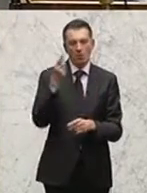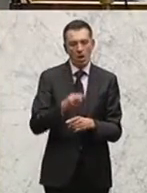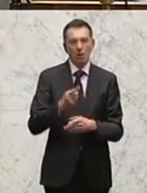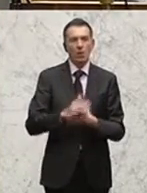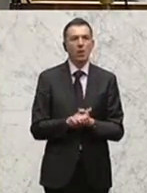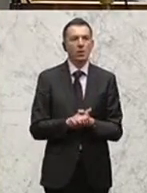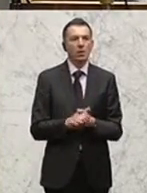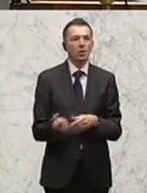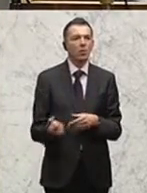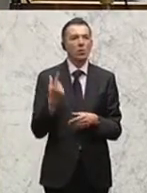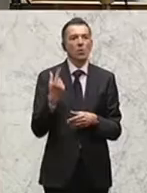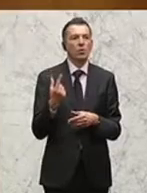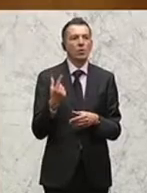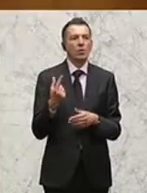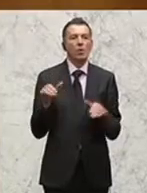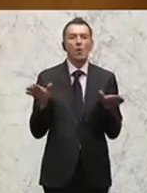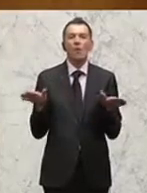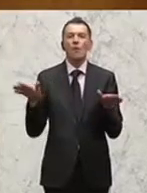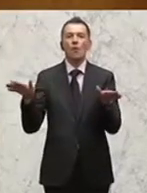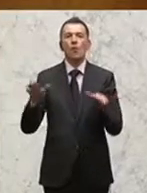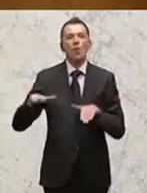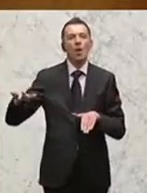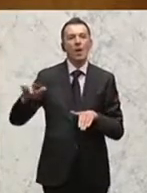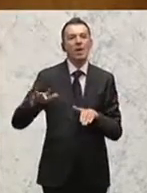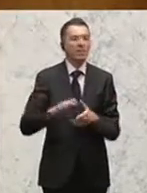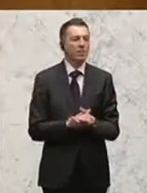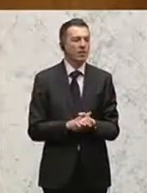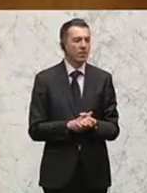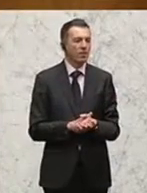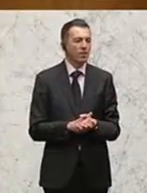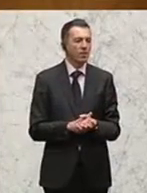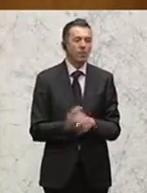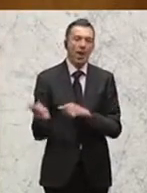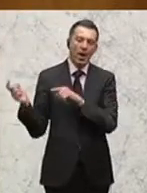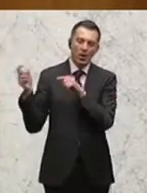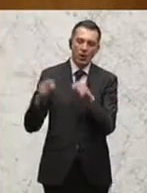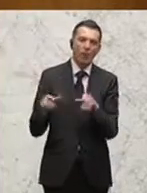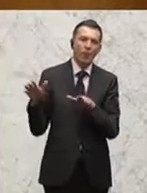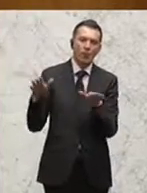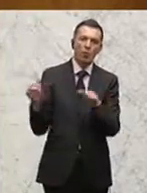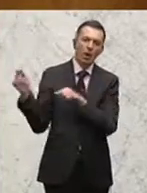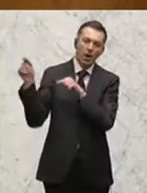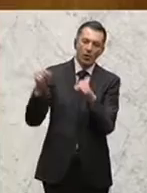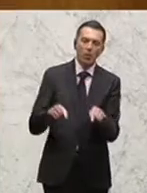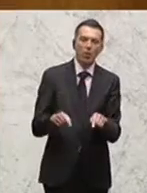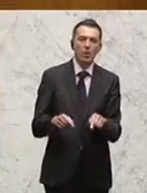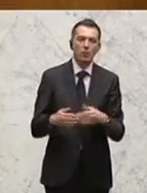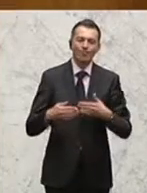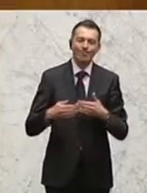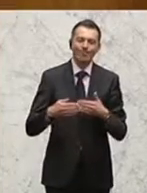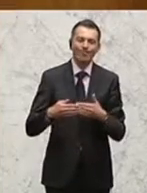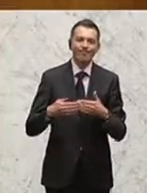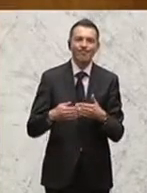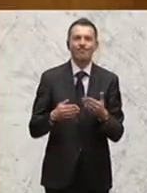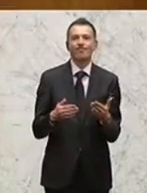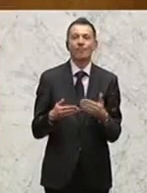angeordnet, vor allem was den Flughafen betrifft, dass eben bei ankommenden Flügen eine möglichst zeitnahe und